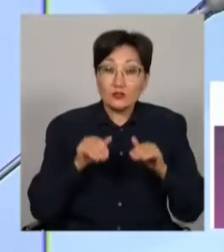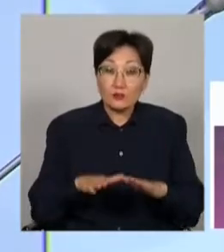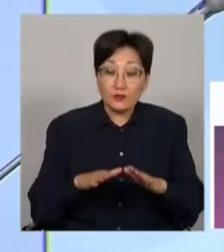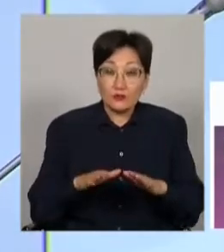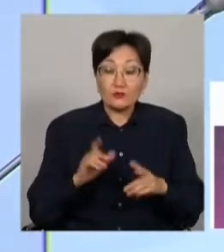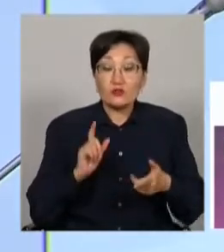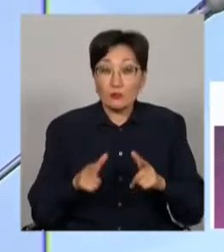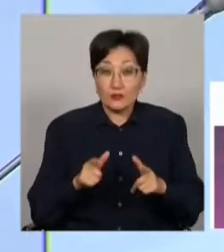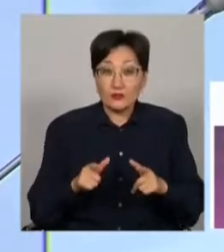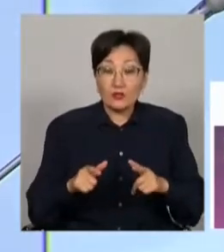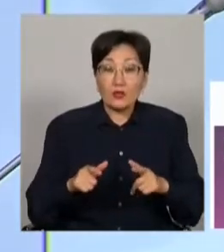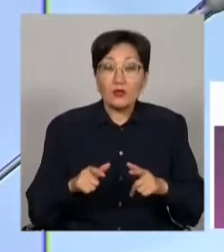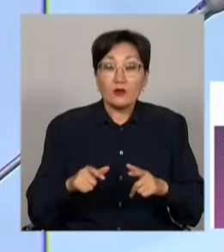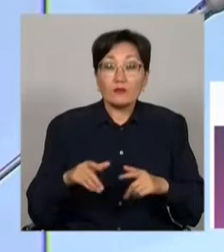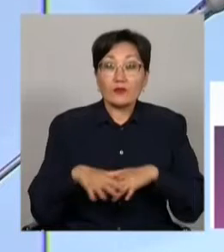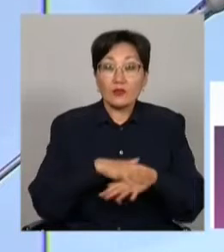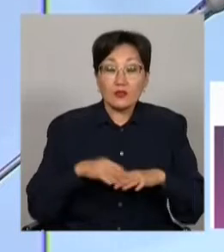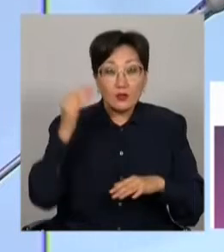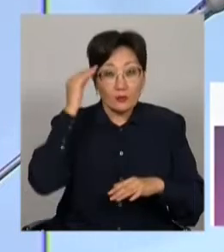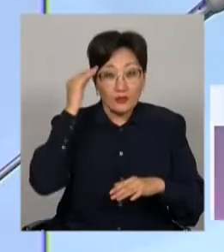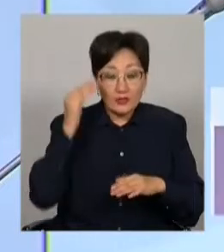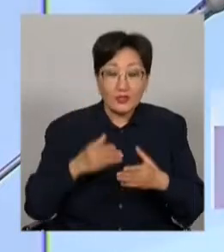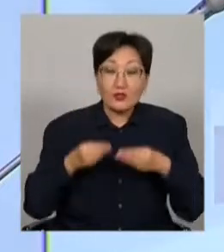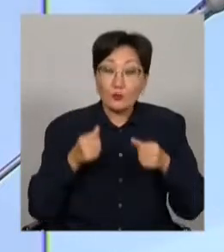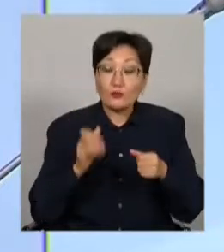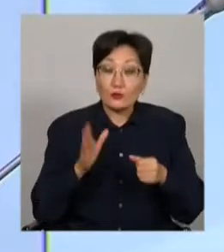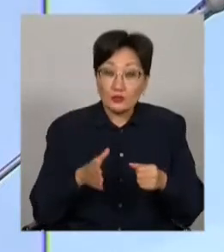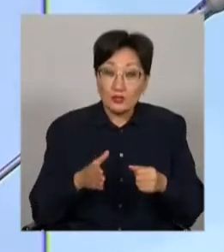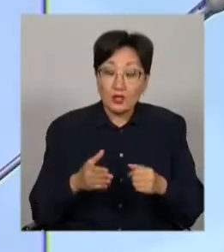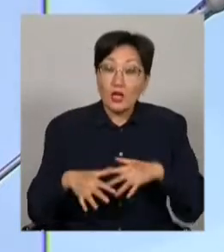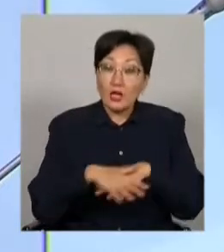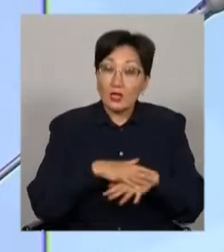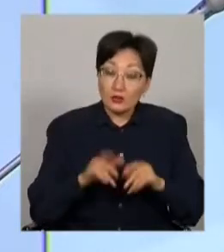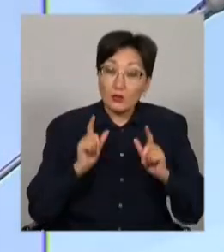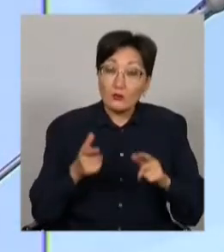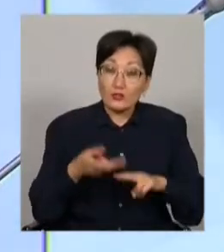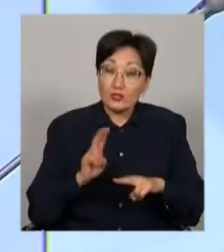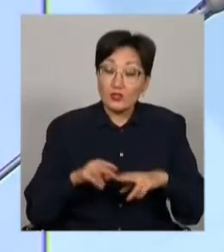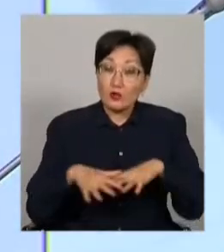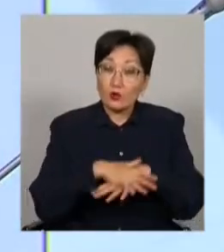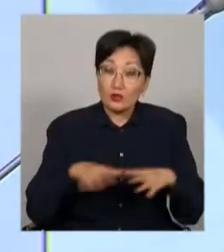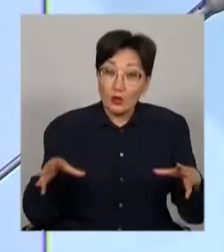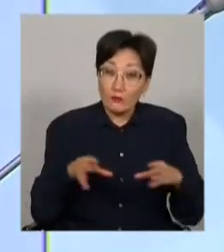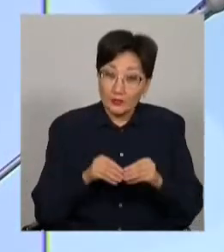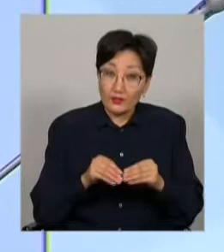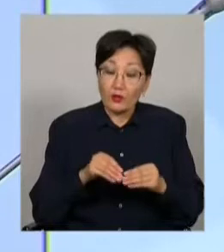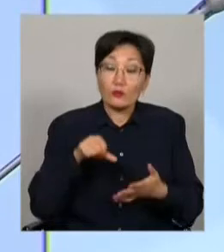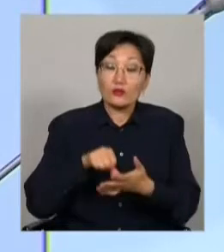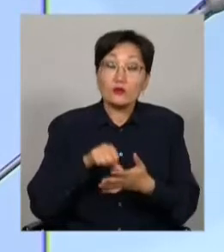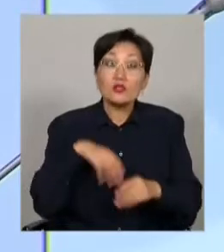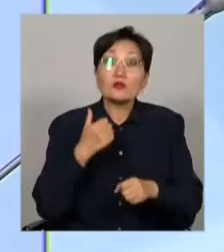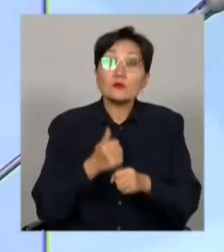жоқ, мына елдің сала сезіміне тікелей әсер тигізетіні де белгілі. Сондықтан оны халық қолдады, сондықтан халық бірге болды. Негізгі